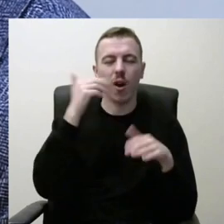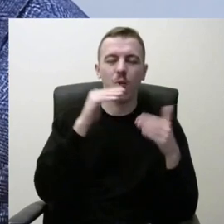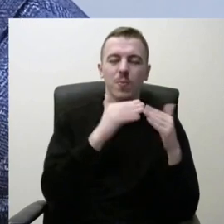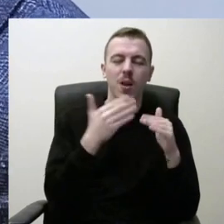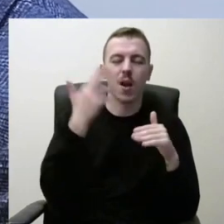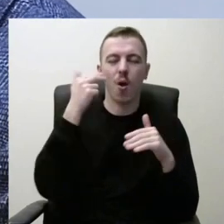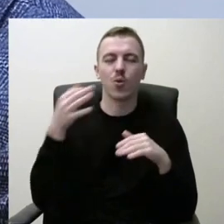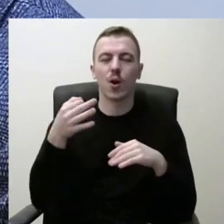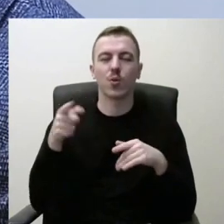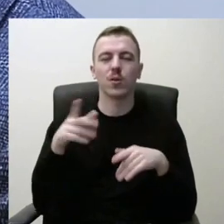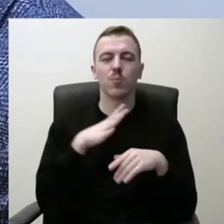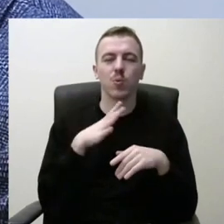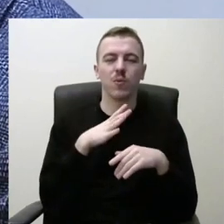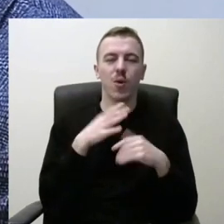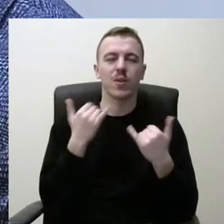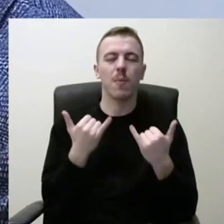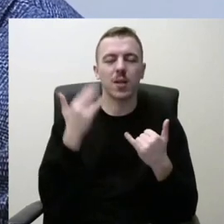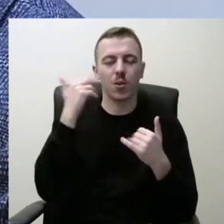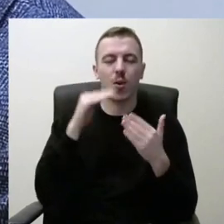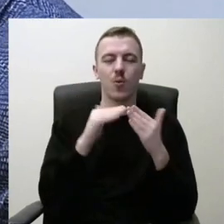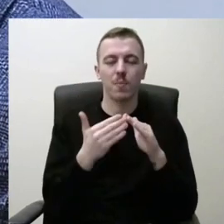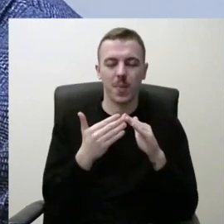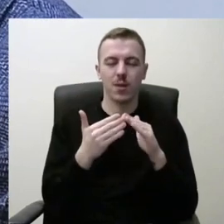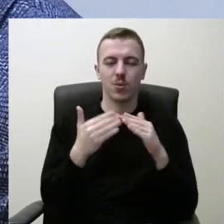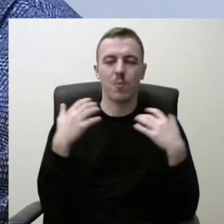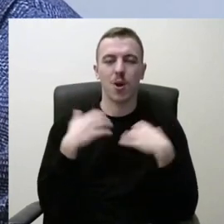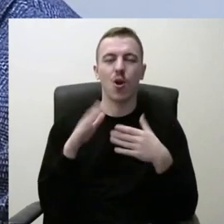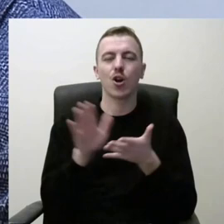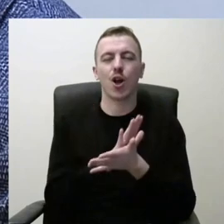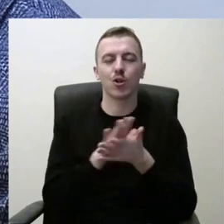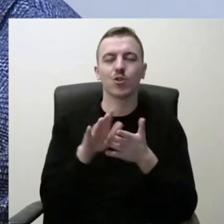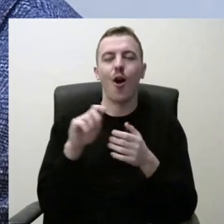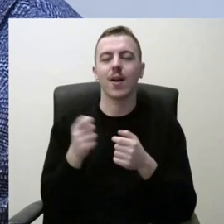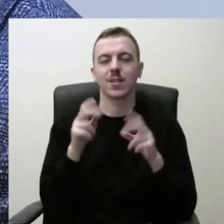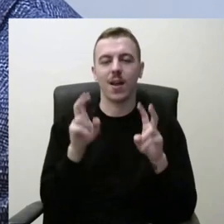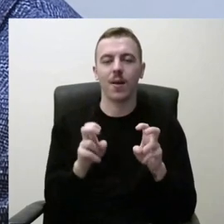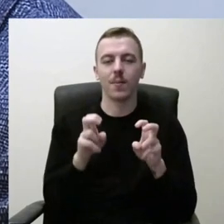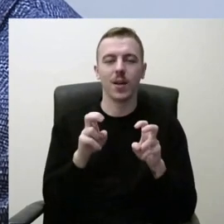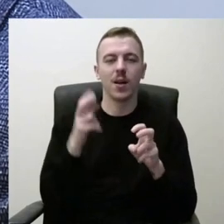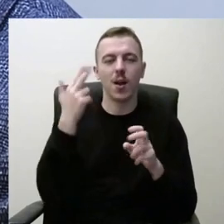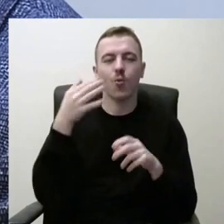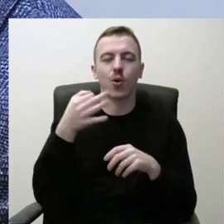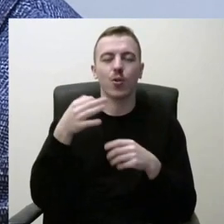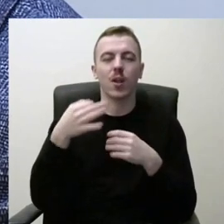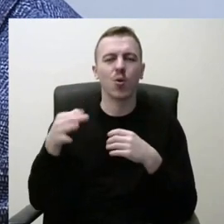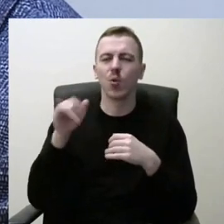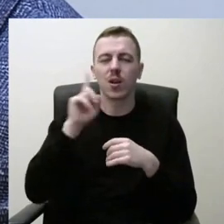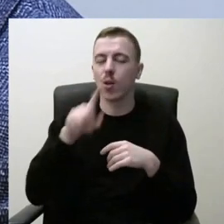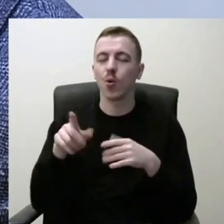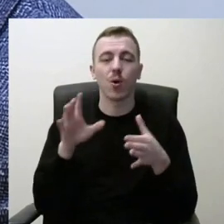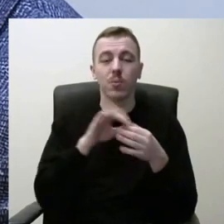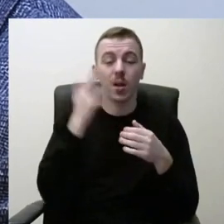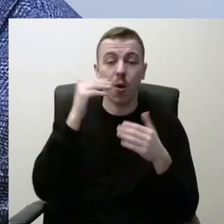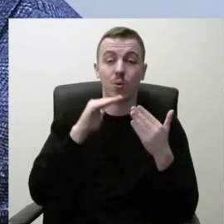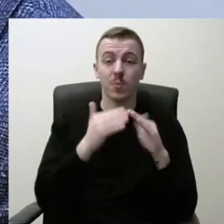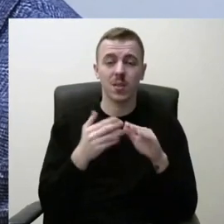buvo dabartinio Kauno miesto mero keršto akcija, būtent Kauno rajono teritorijoms, kurios nenorėjo būti prijungtos prie Kauno miesto. Tai matau, čia